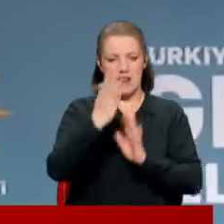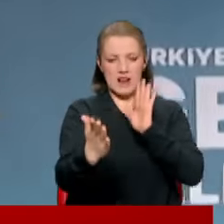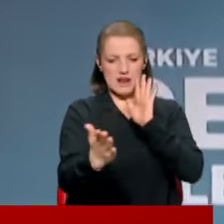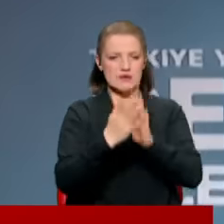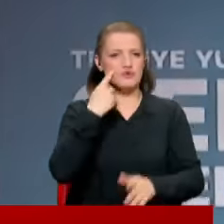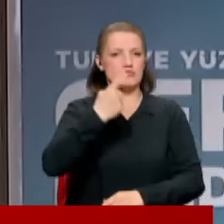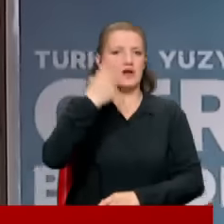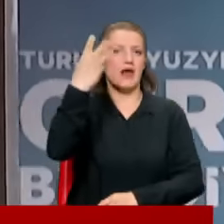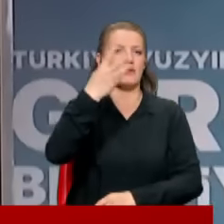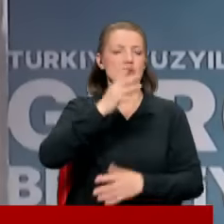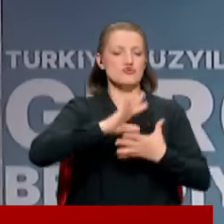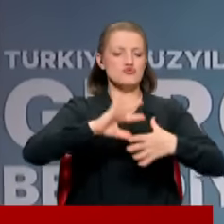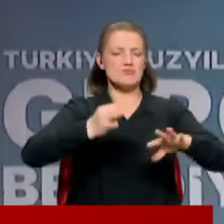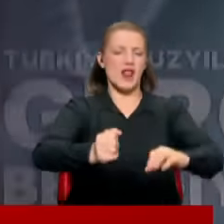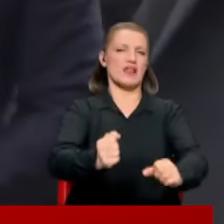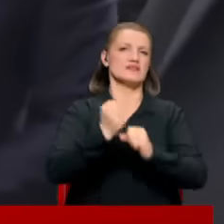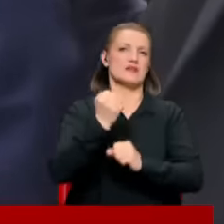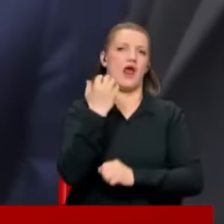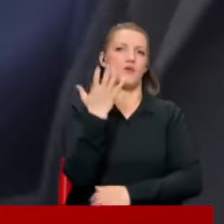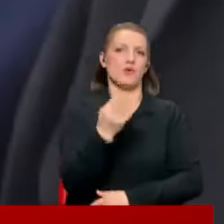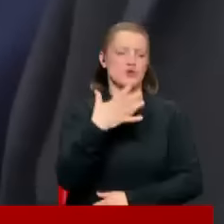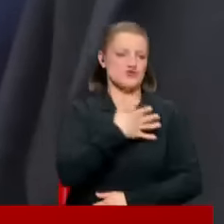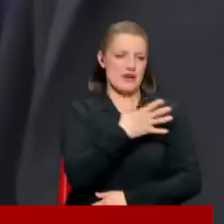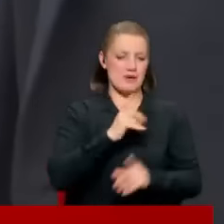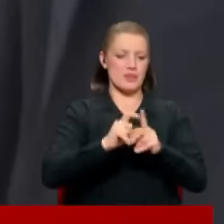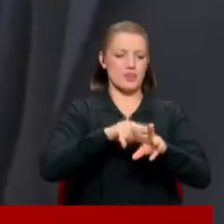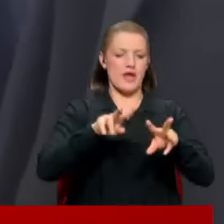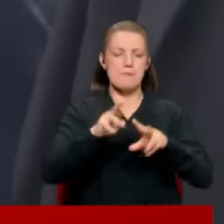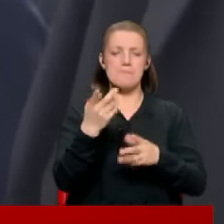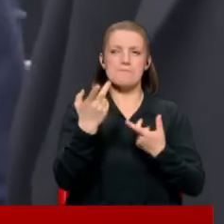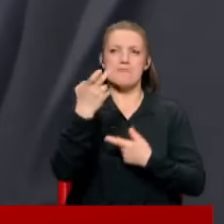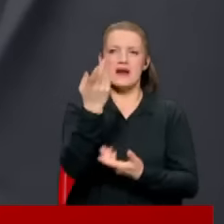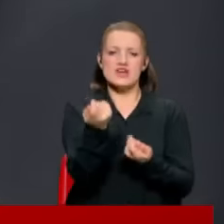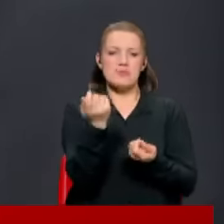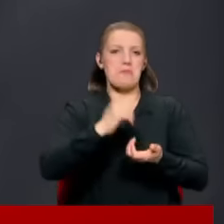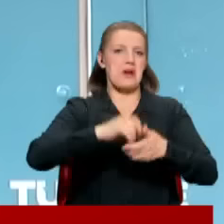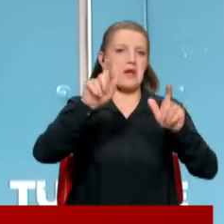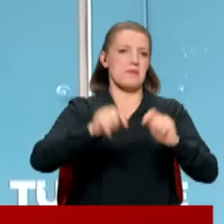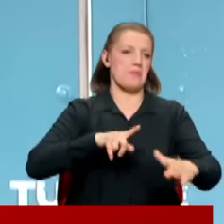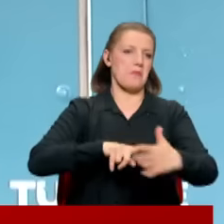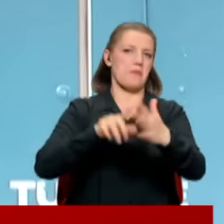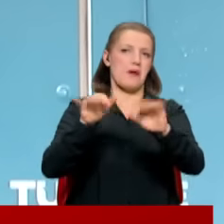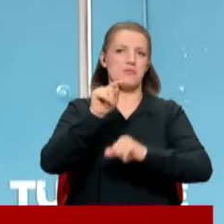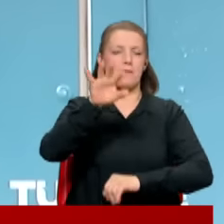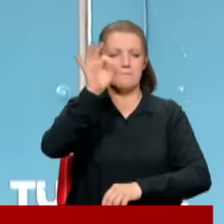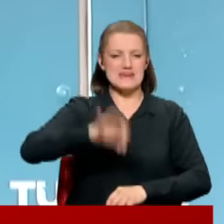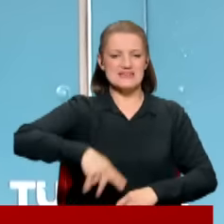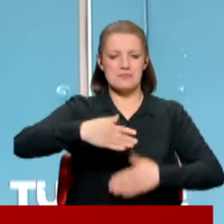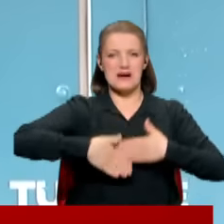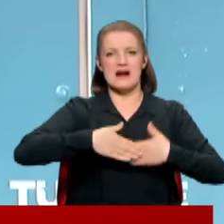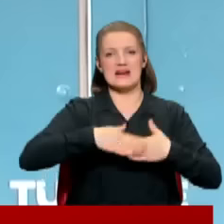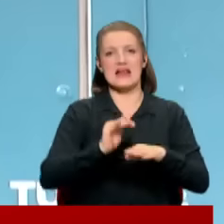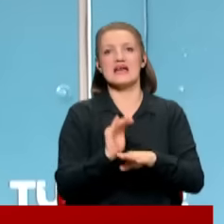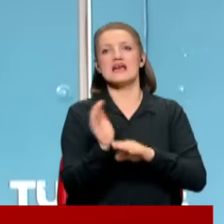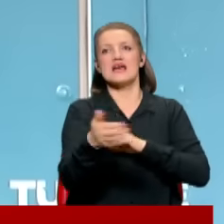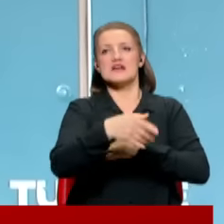yaklaştıkça Cumhurbaşkanı Erdoğan'ın sözleri sertleşti. CHP'yi DEM Parti ile işbirliği suçlamasıyla hedef aldı. Bu kirli pazarlıkların